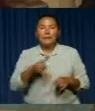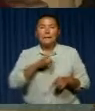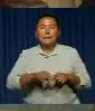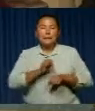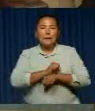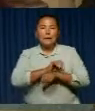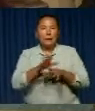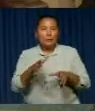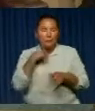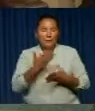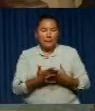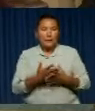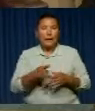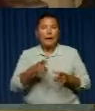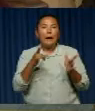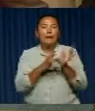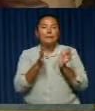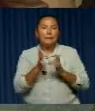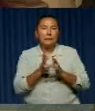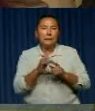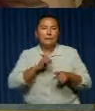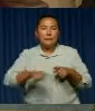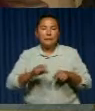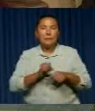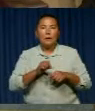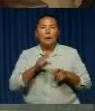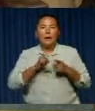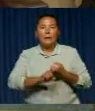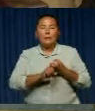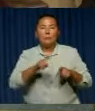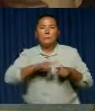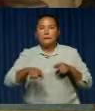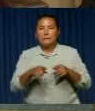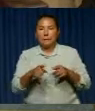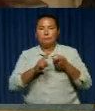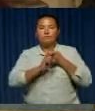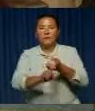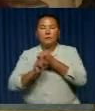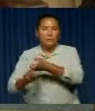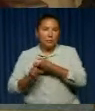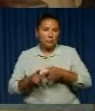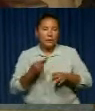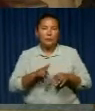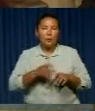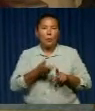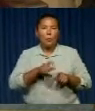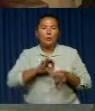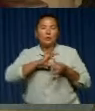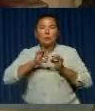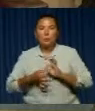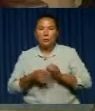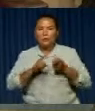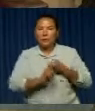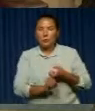бұл індеттің өзінің бір қасиеті тез таралады. Адамнан адамға таралады. Бұл өте ауыр вирус. Ол ұшып жүрген